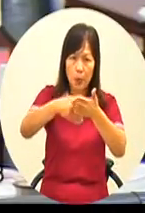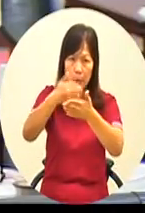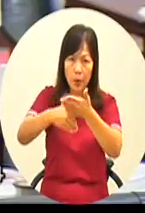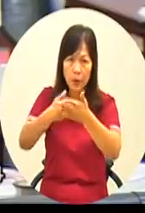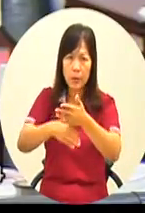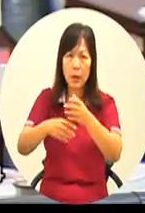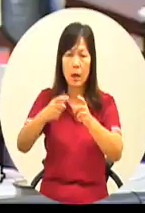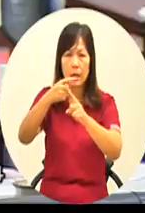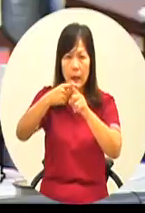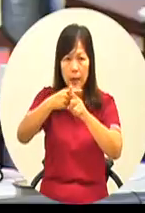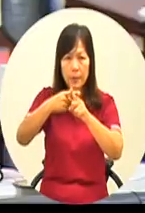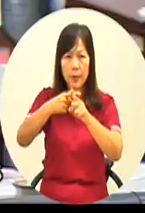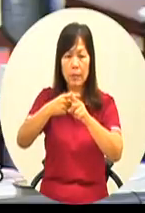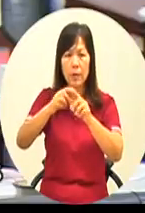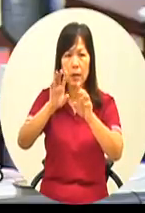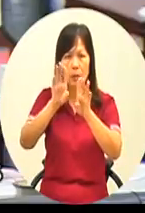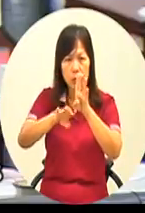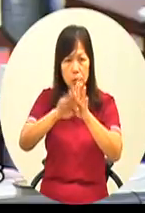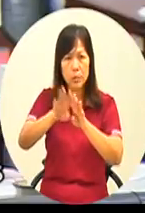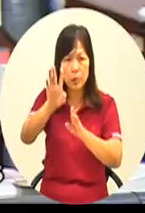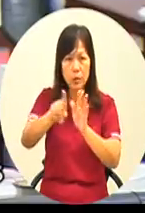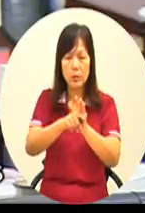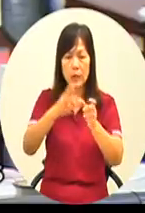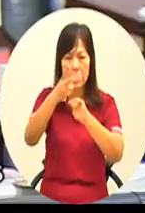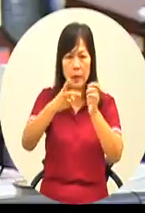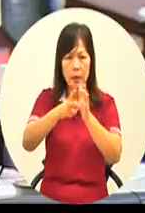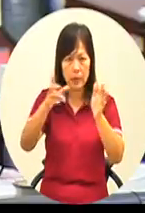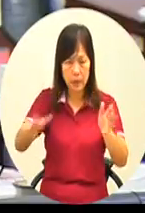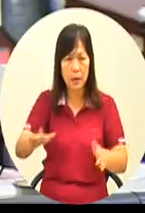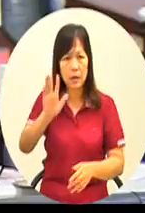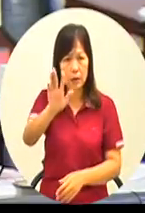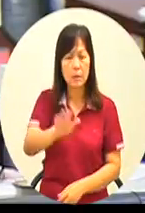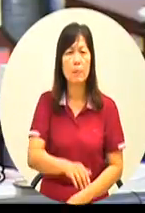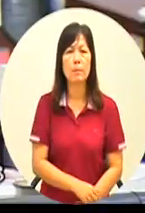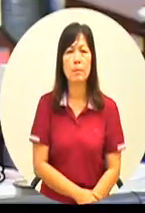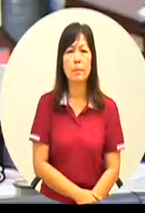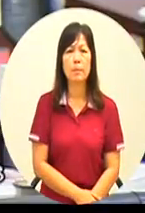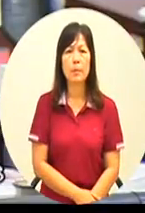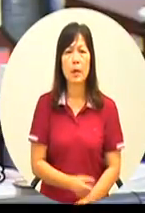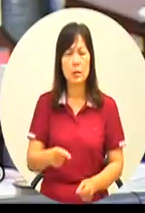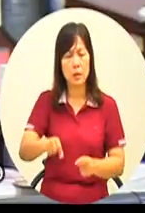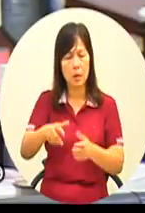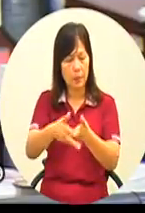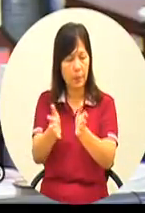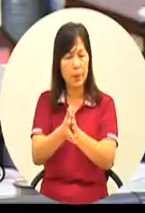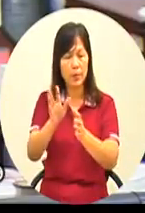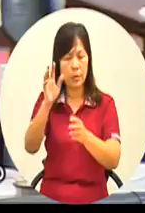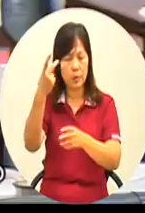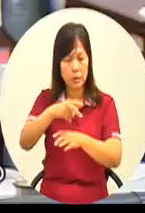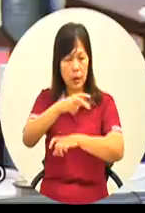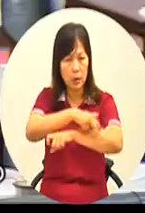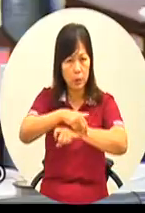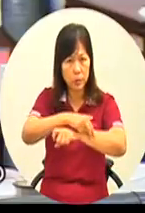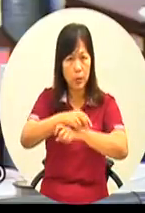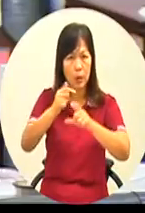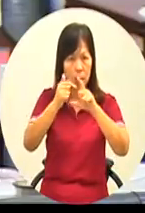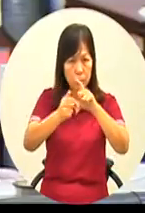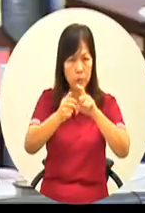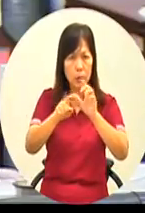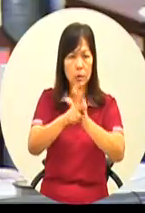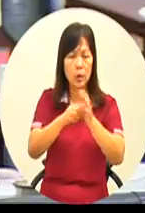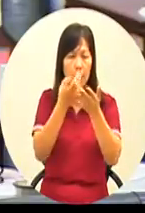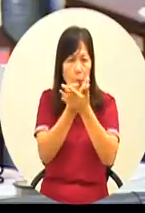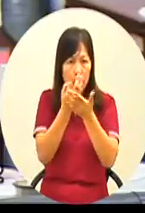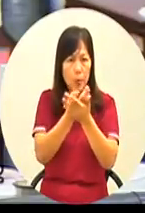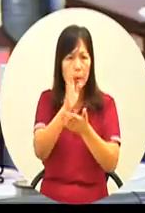减半收地价税在2年内，那这个部分呢，其实有很多的从化区都有这样的一个优惠